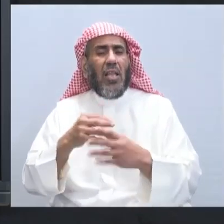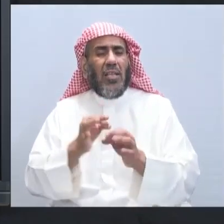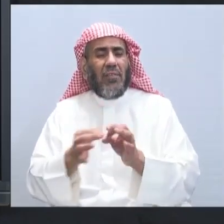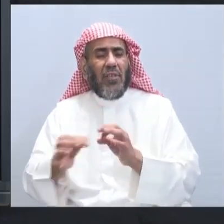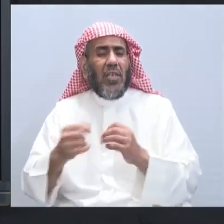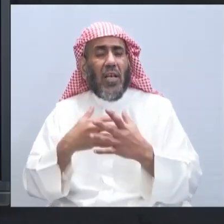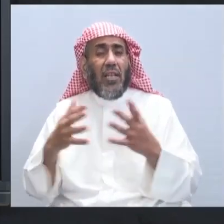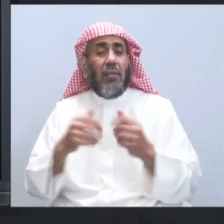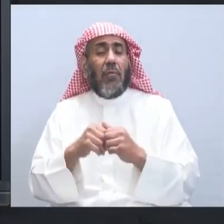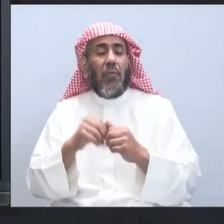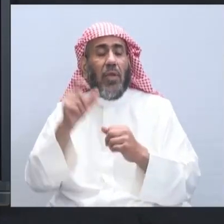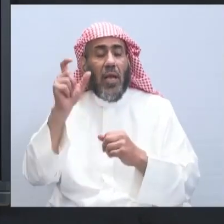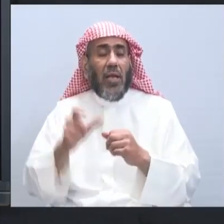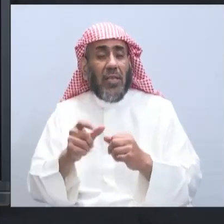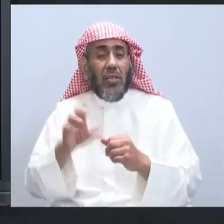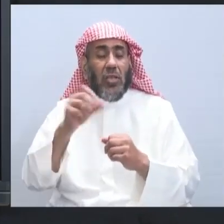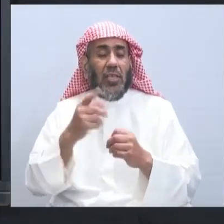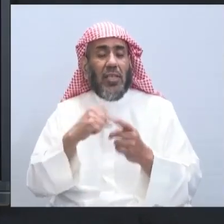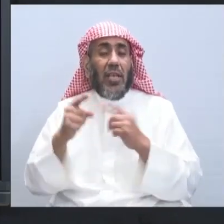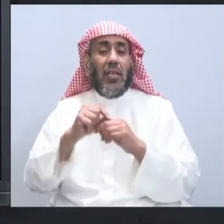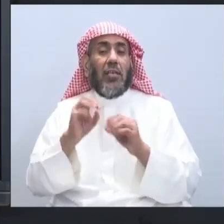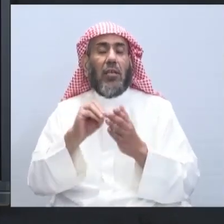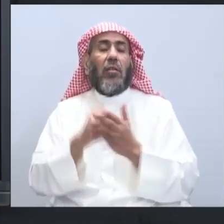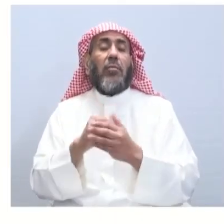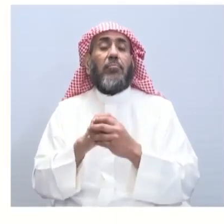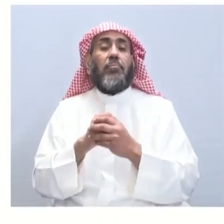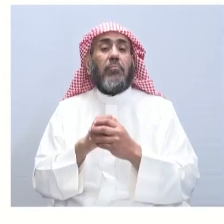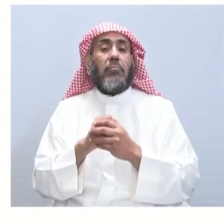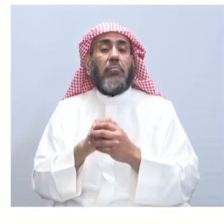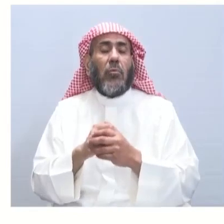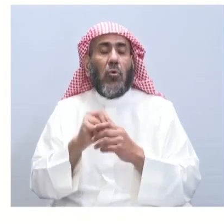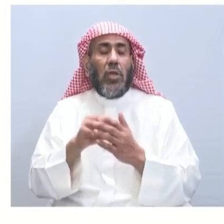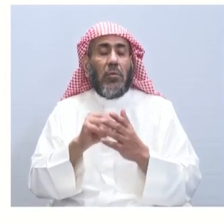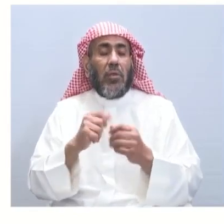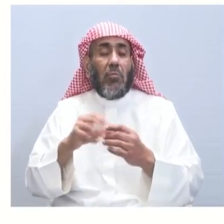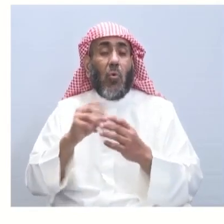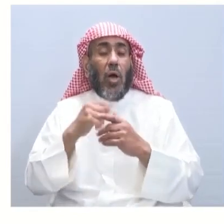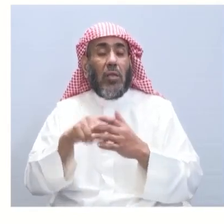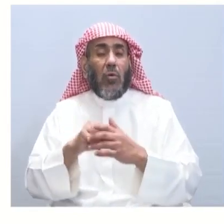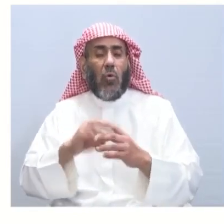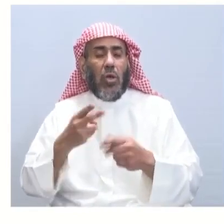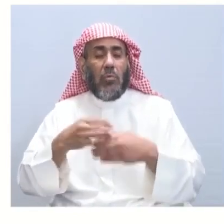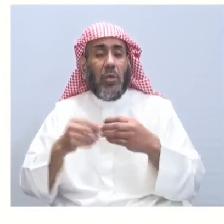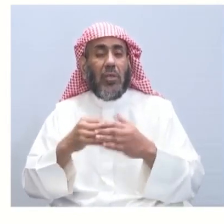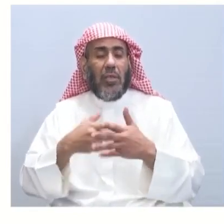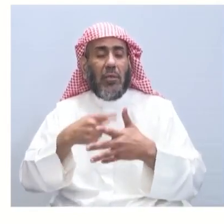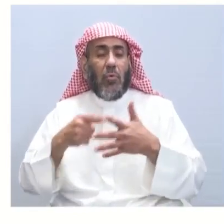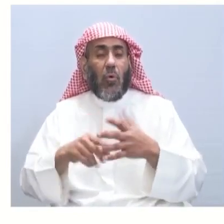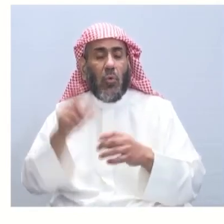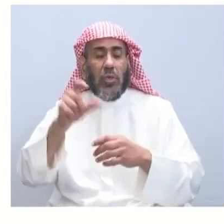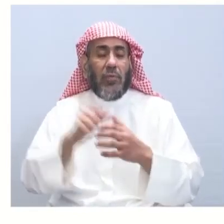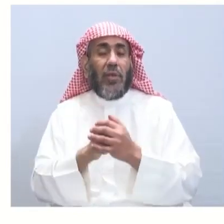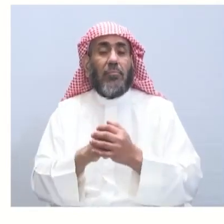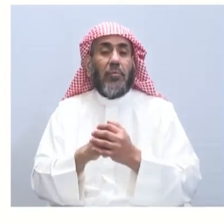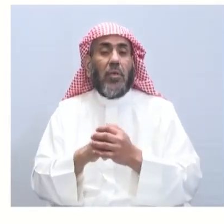كثيره في في حياه الشخصيه التاريخيه التي يتكلم او يتحدث عنها هناهنا تستمد احداث من وقائع تاريخيه يعاد بناؤه وترتيب الاحداث والشخصيات